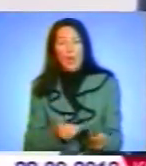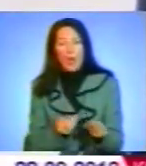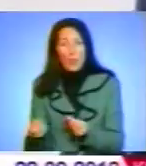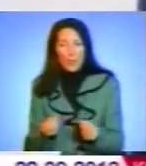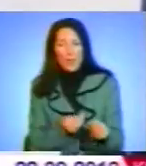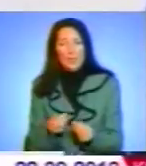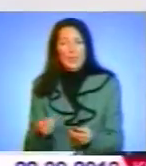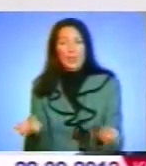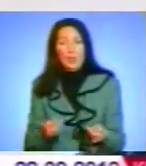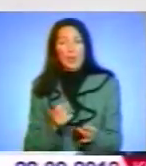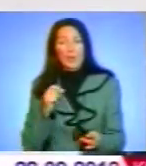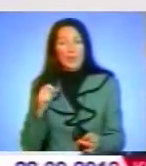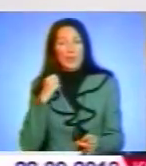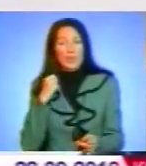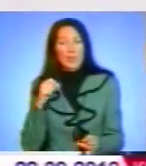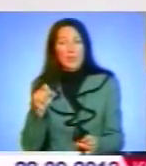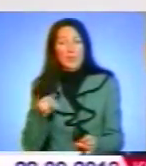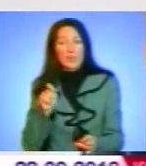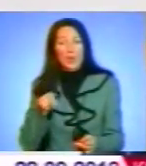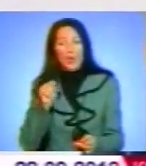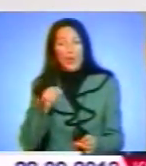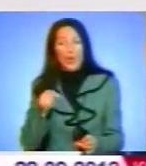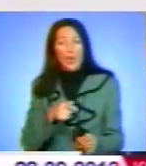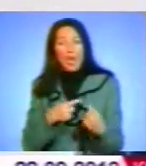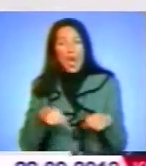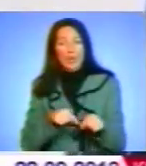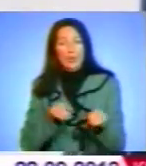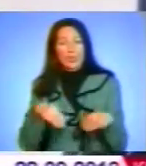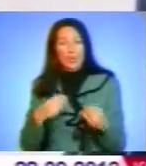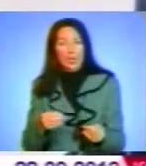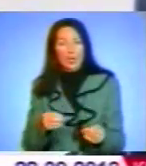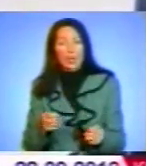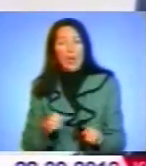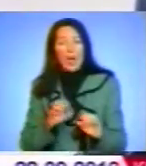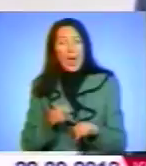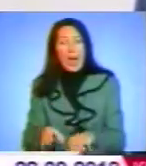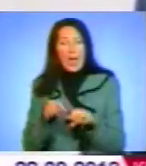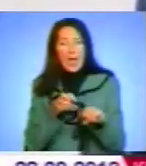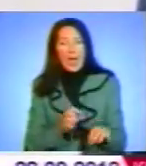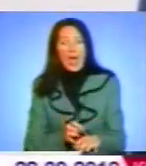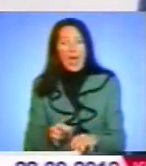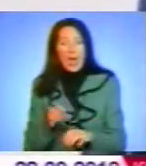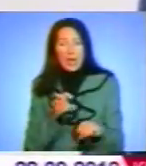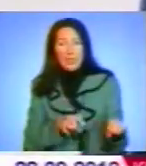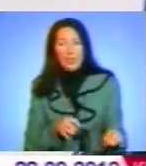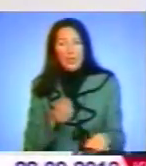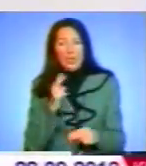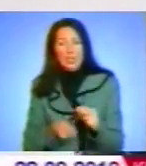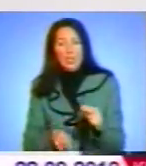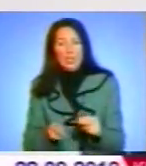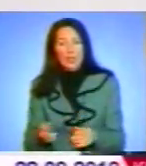дають можливість його реалізації на експорт. Завершено збирання ранніх зернових і зернобобових